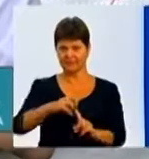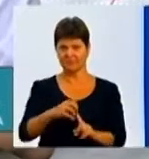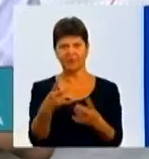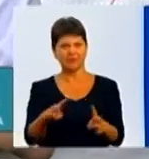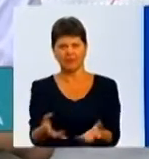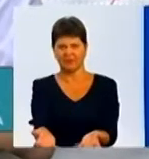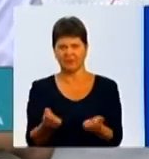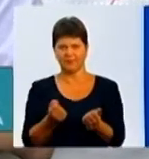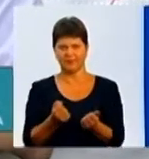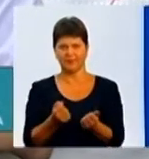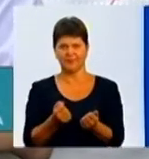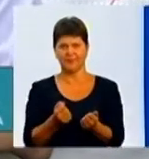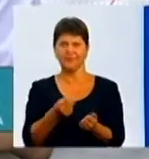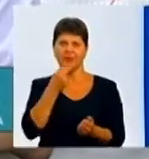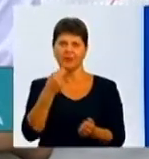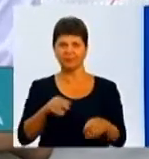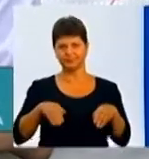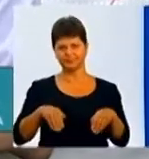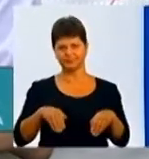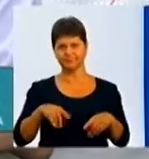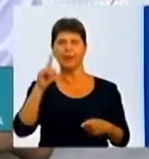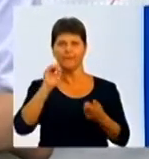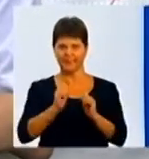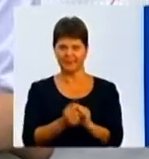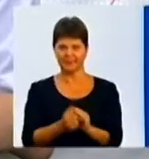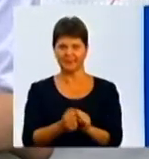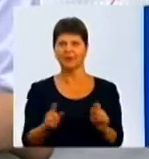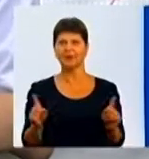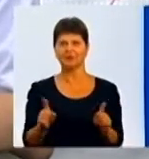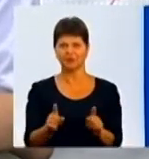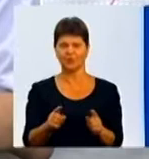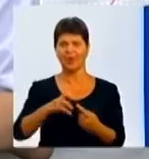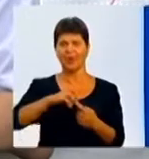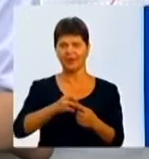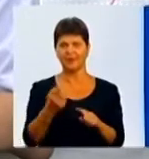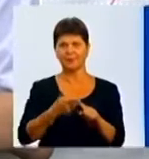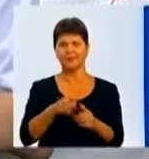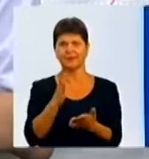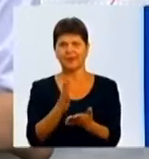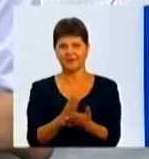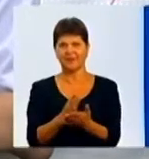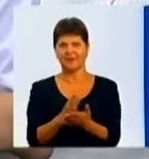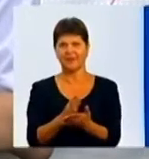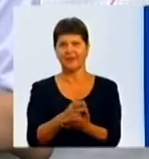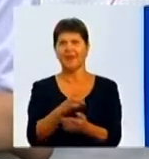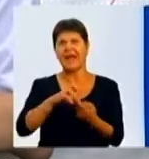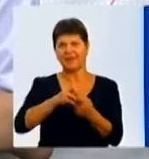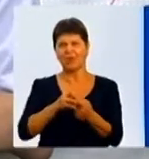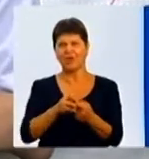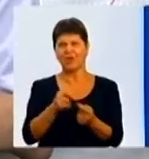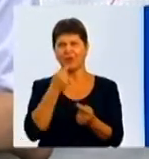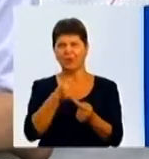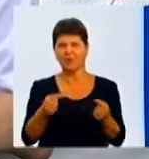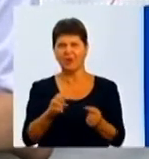збирати. Краще утриматися, пам'ятати, що гриби – це є ризикований продукт. І, до речі, в